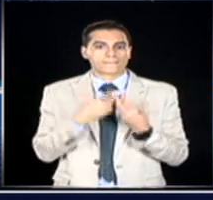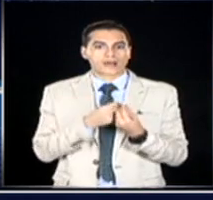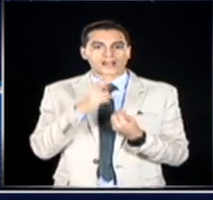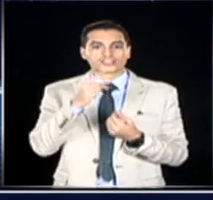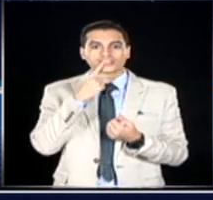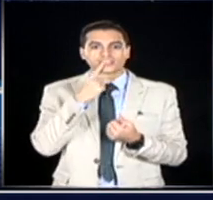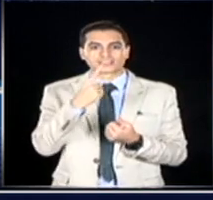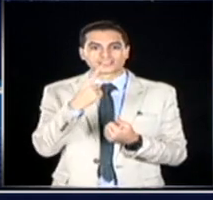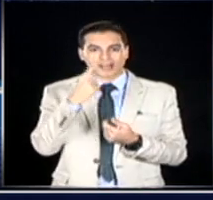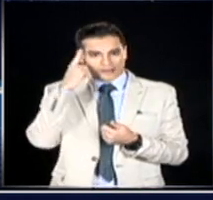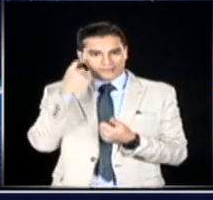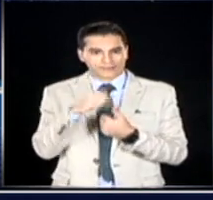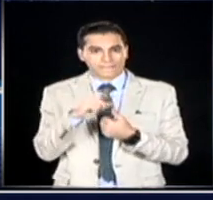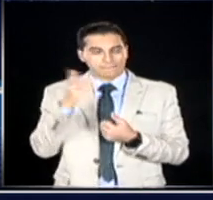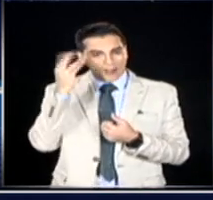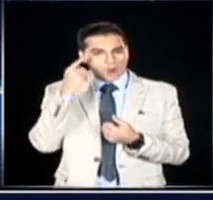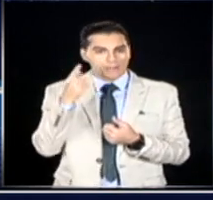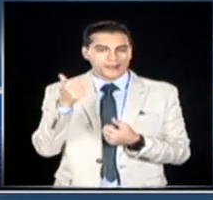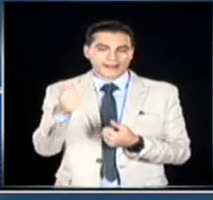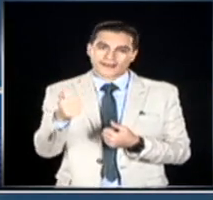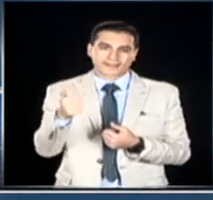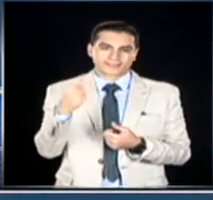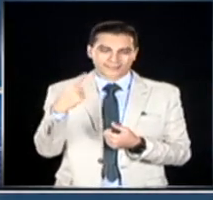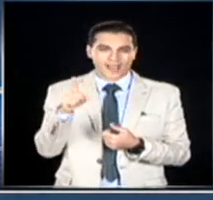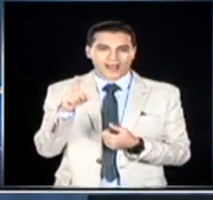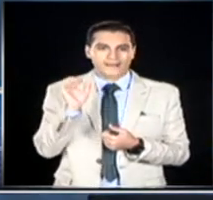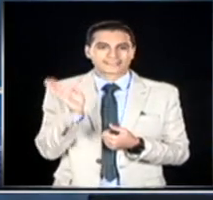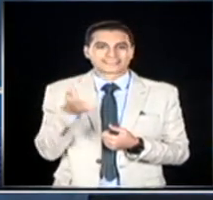سنة. معلومة جميلة جداً. الهدف الأول،